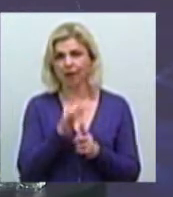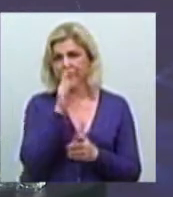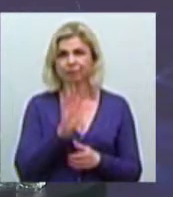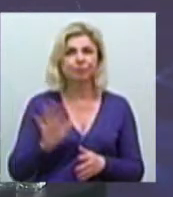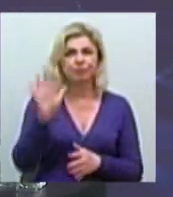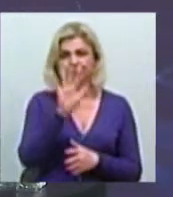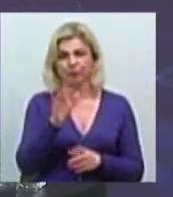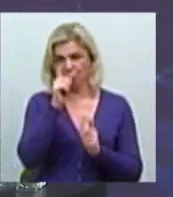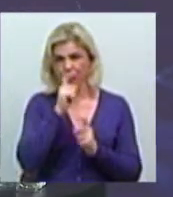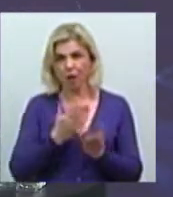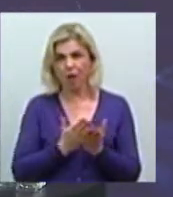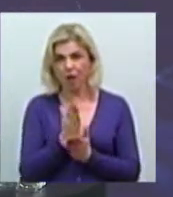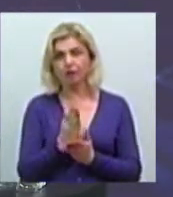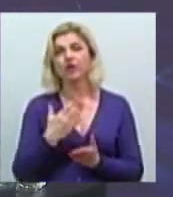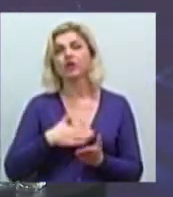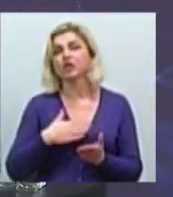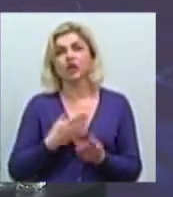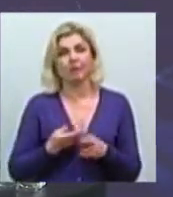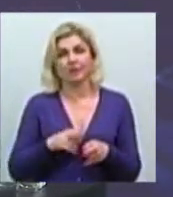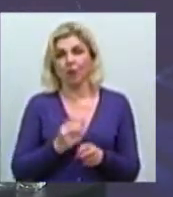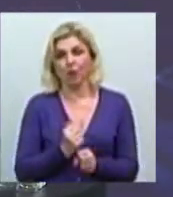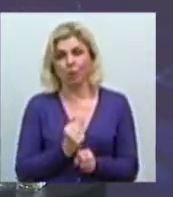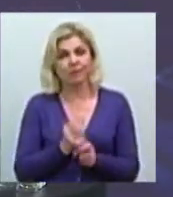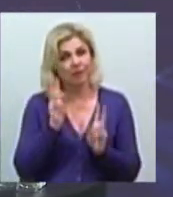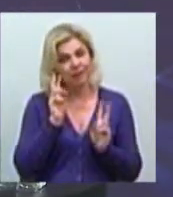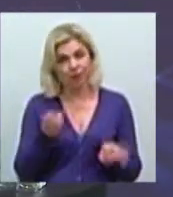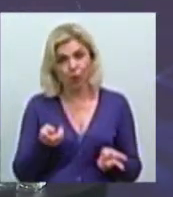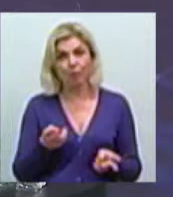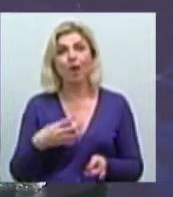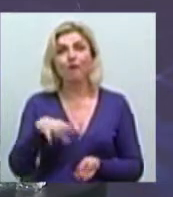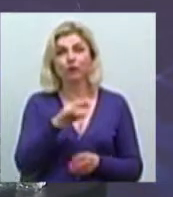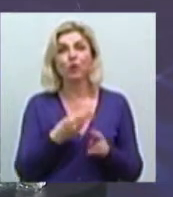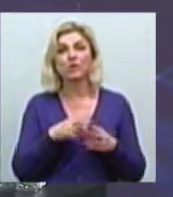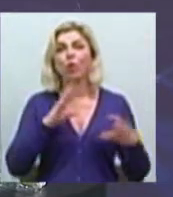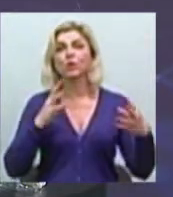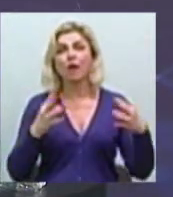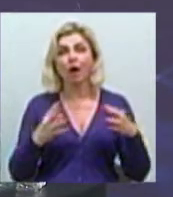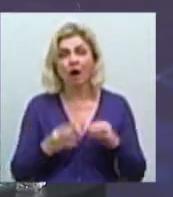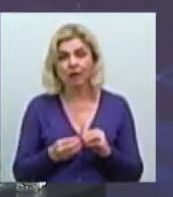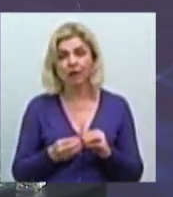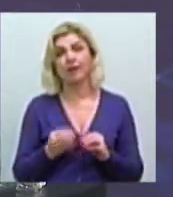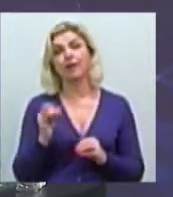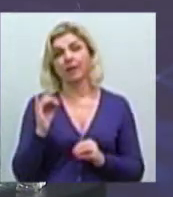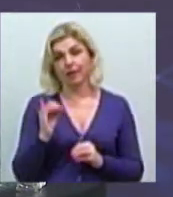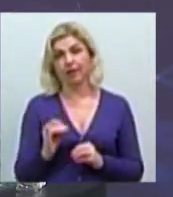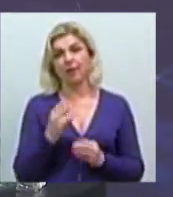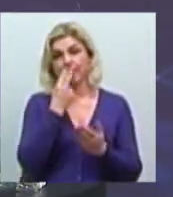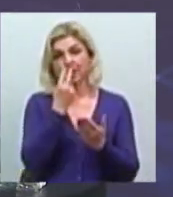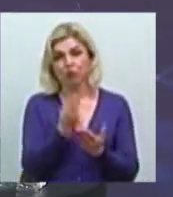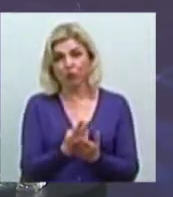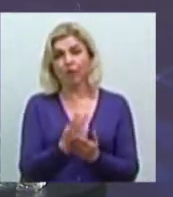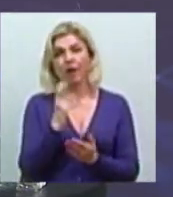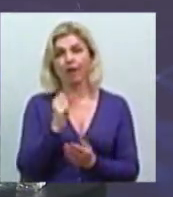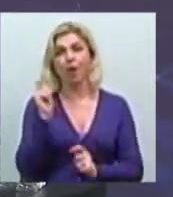і навіщо це робиться, невідомо. Ми все це узагальнили. І презентували на одній